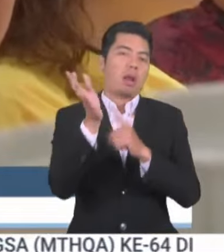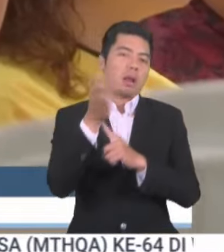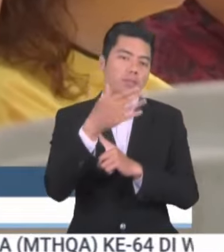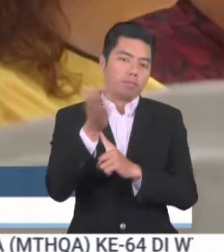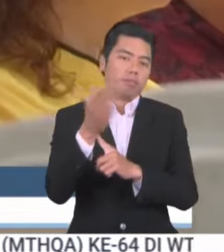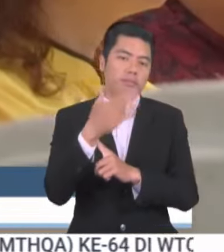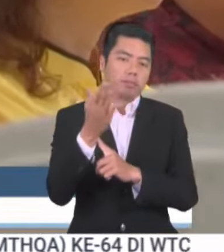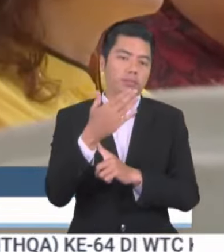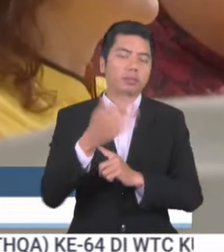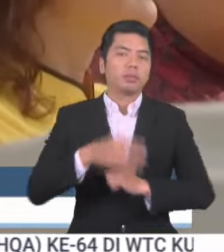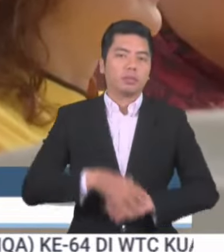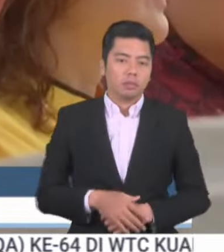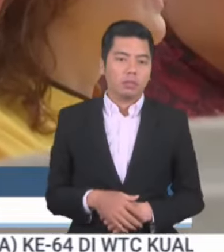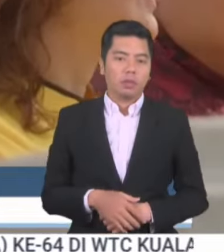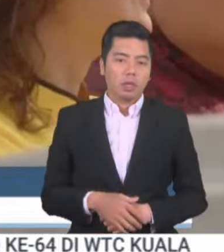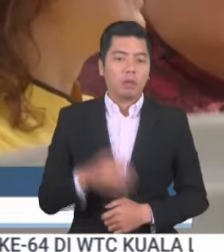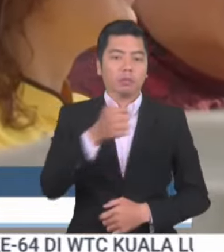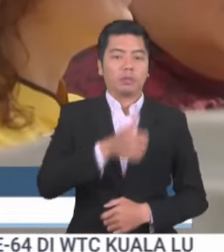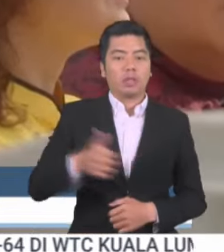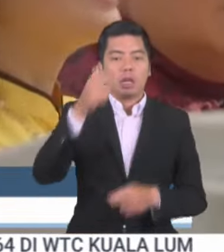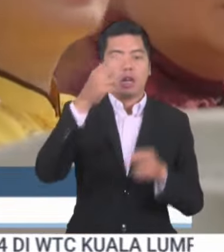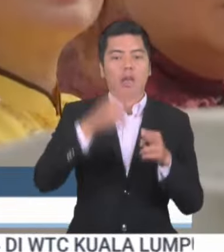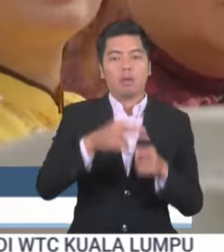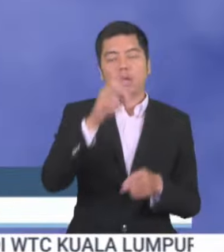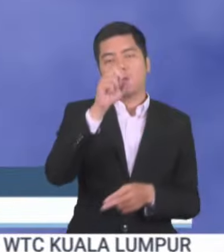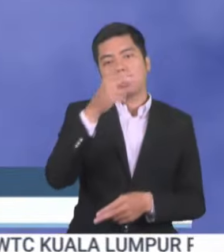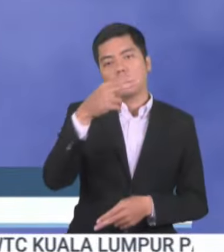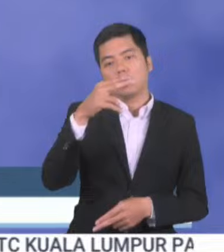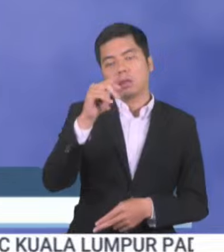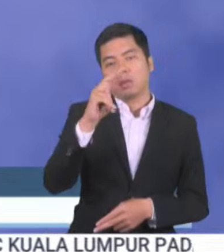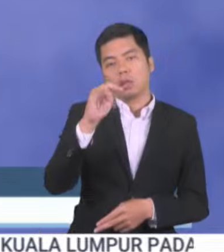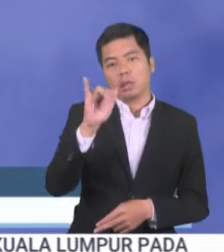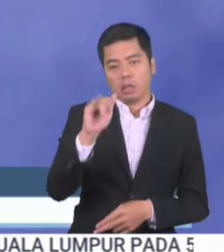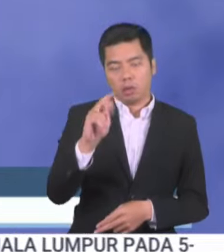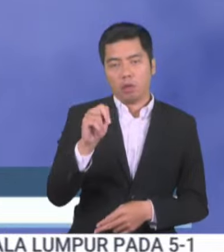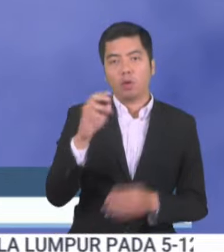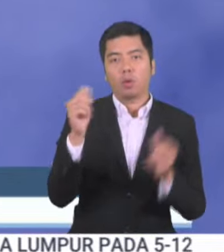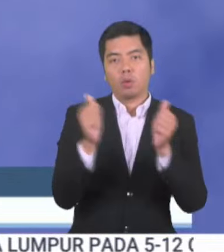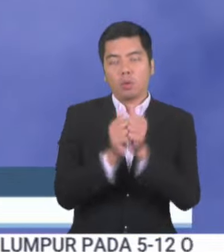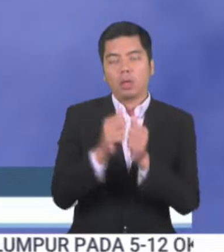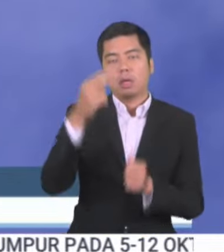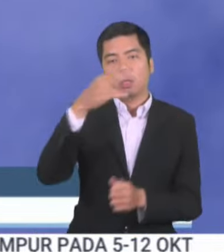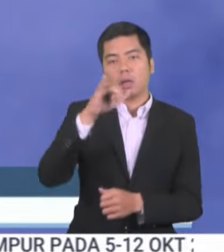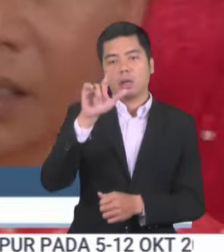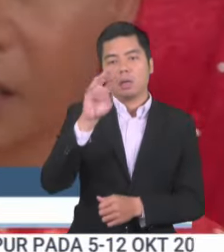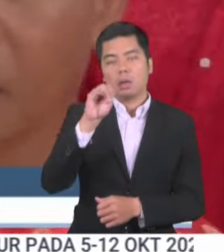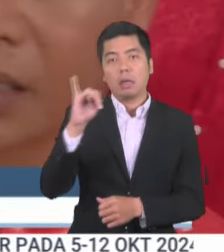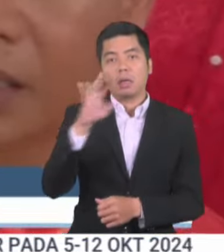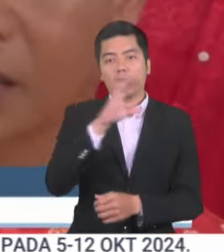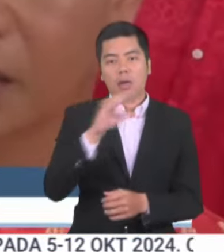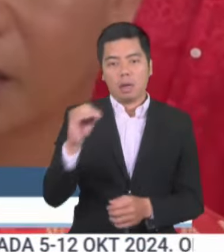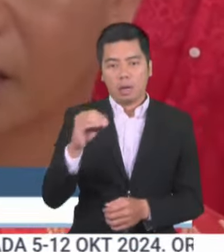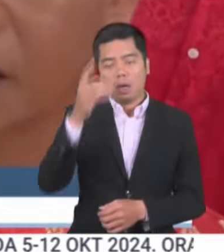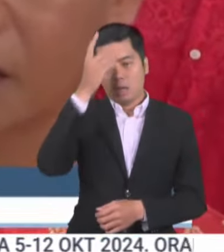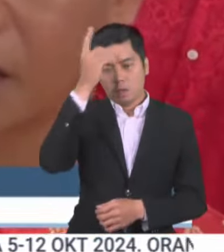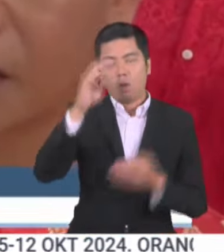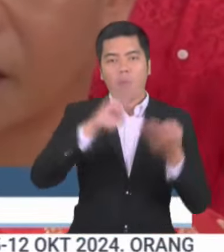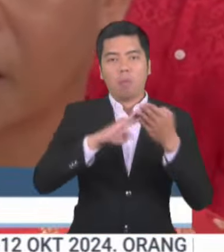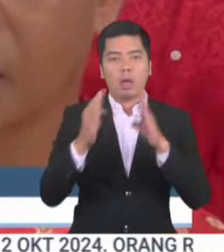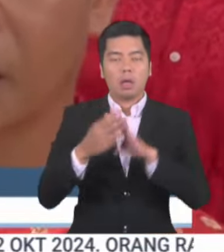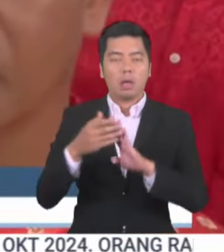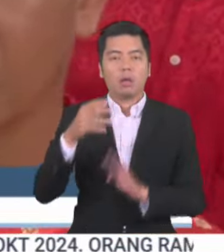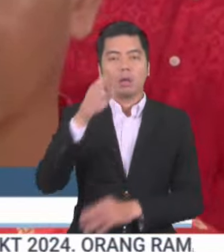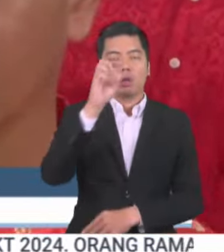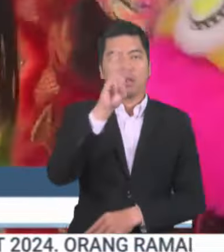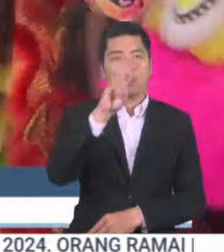Timbalan Premier Sarawak Dato' Amar Dr. Sim Kuhian bersama Dato' Bandar Kuching Utara Hilmi Othman dan Dato' Bandar Kuching Selatan